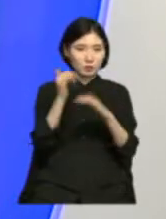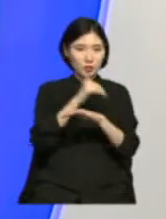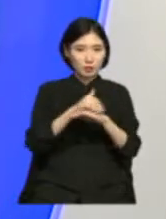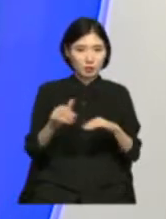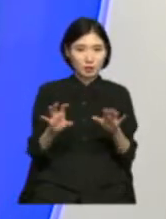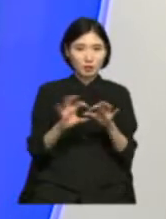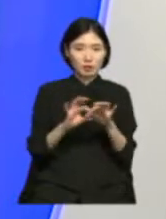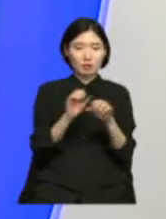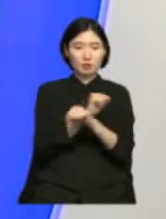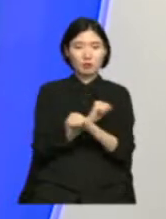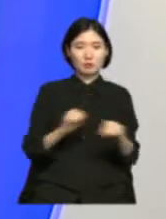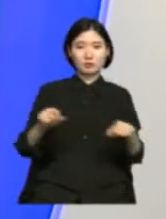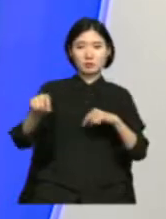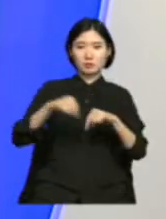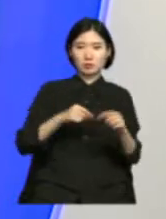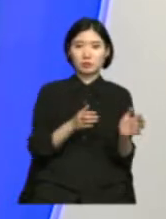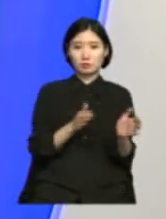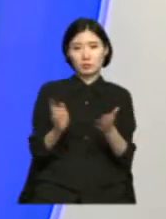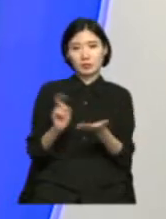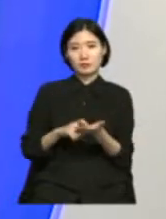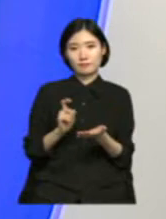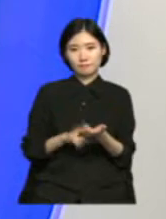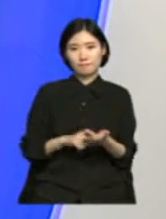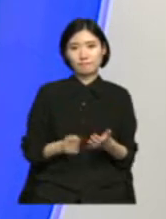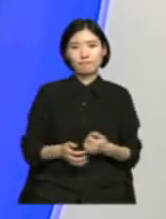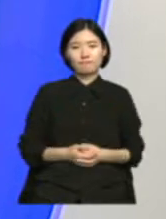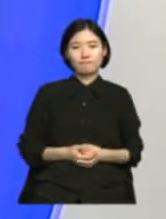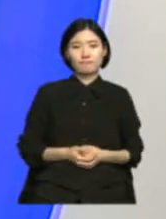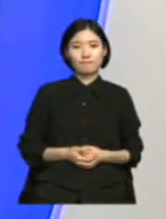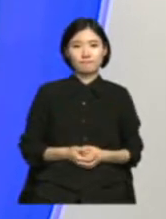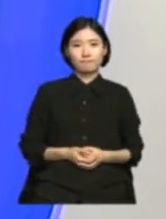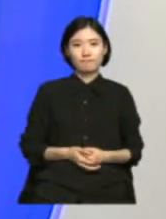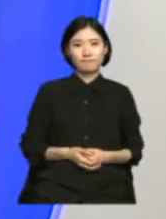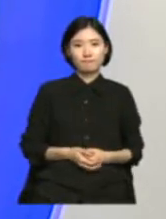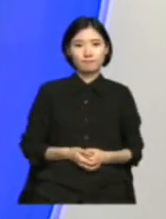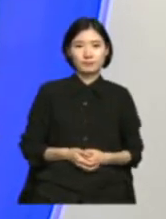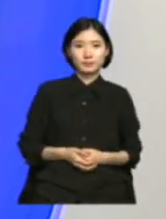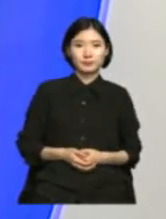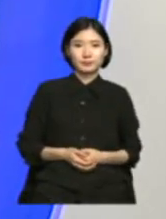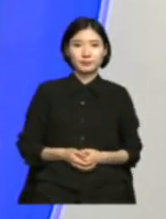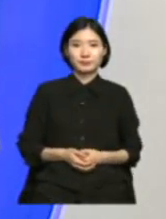관련된 폭넓은 정책 마련이 시급해 보입니다. 지금까지 클릭 키워드였습니다.